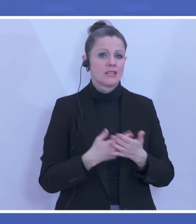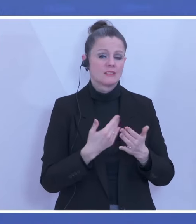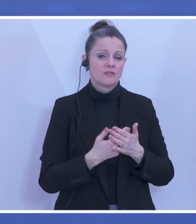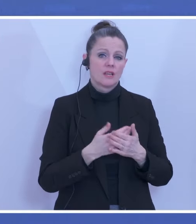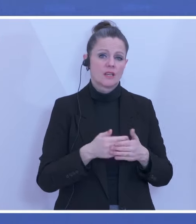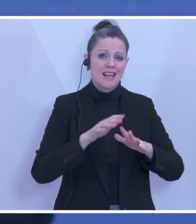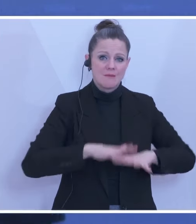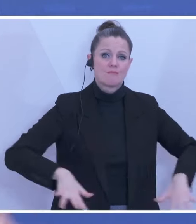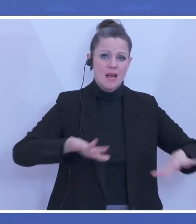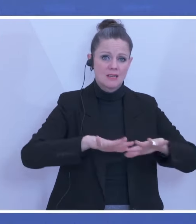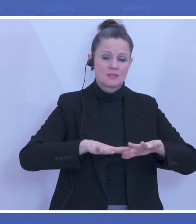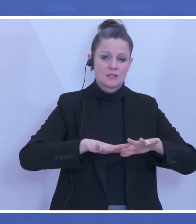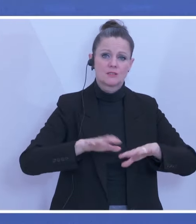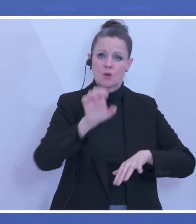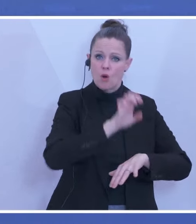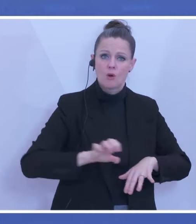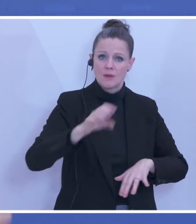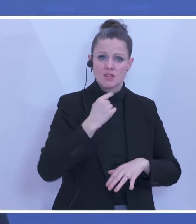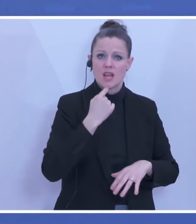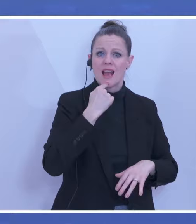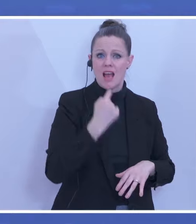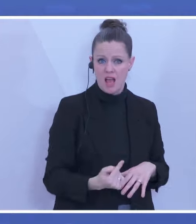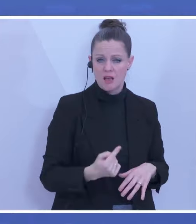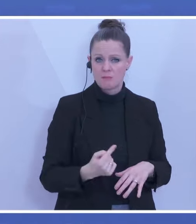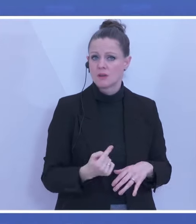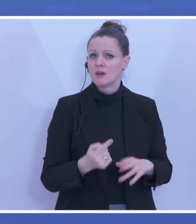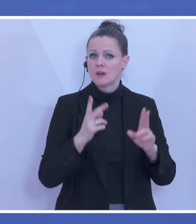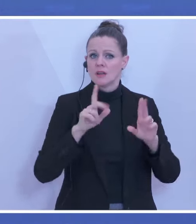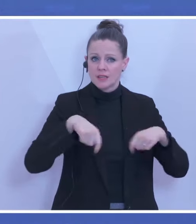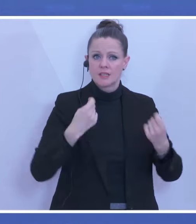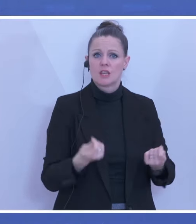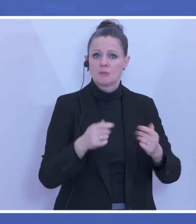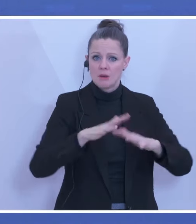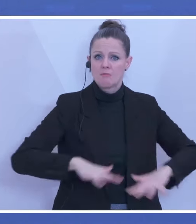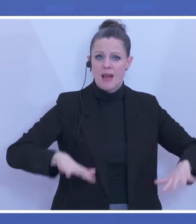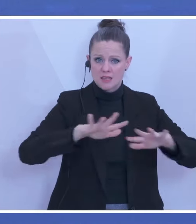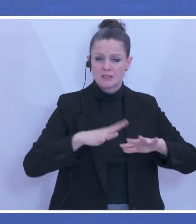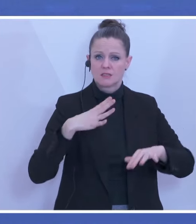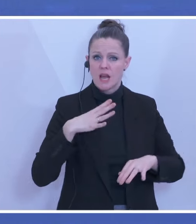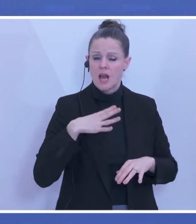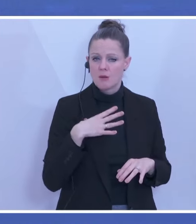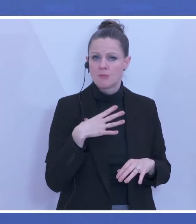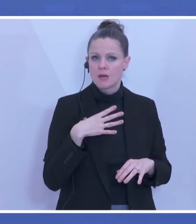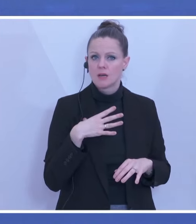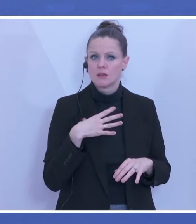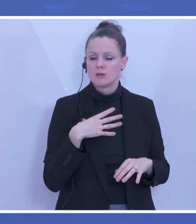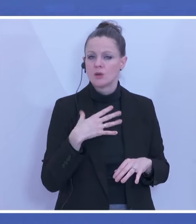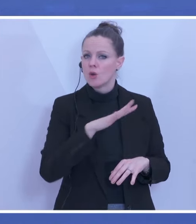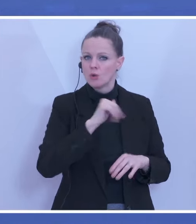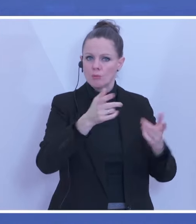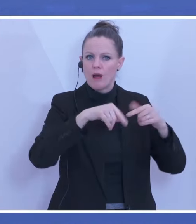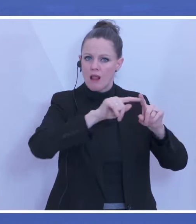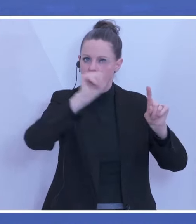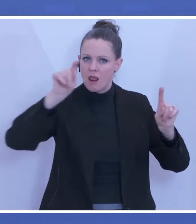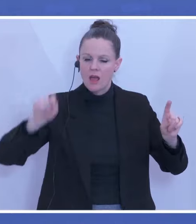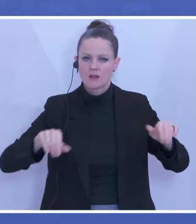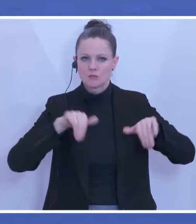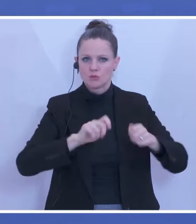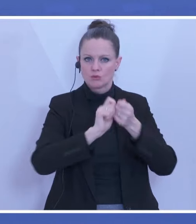Basis der europäischen Vorgaben vielleicht ganz einfach dazu sagen, eine gewisse Basis, aber es muss dann halt in jedem Land noch entsprechend